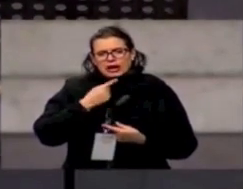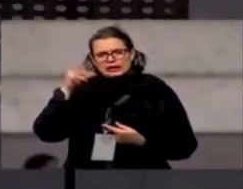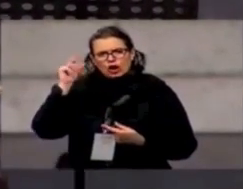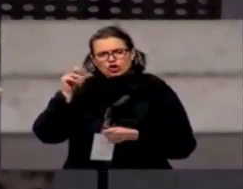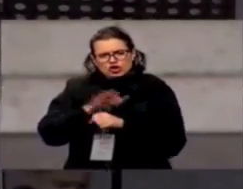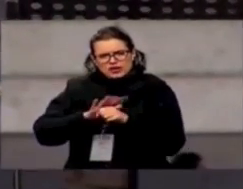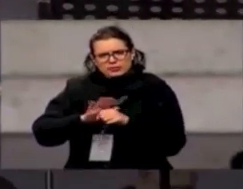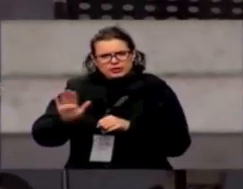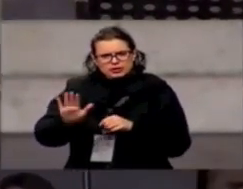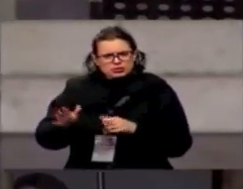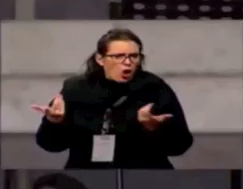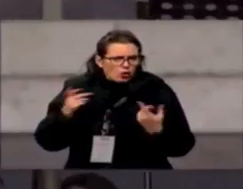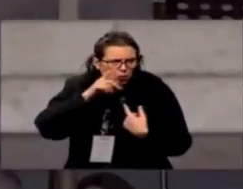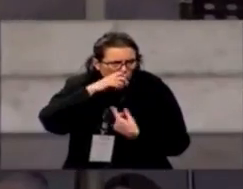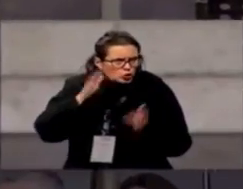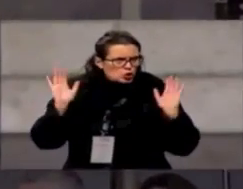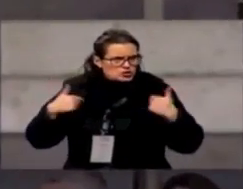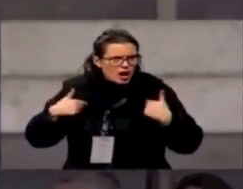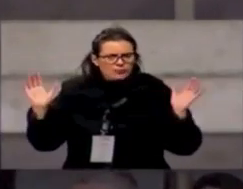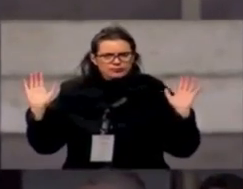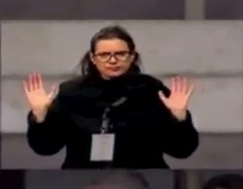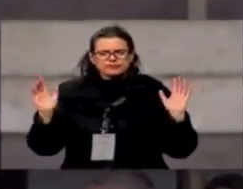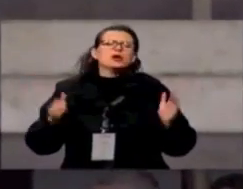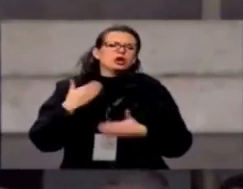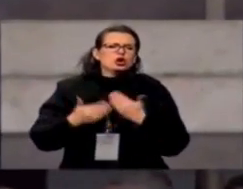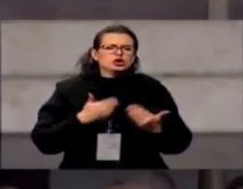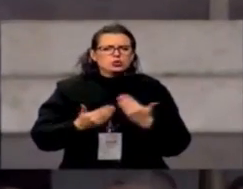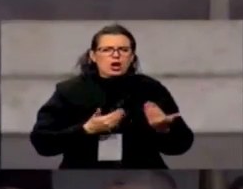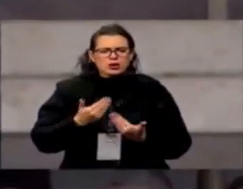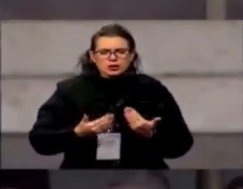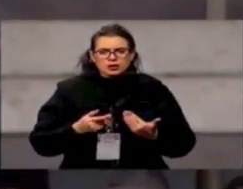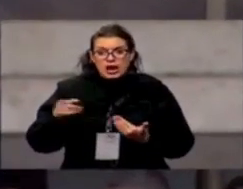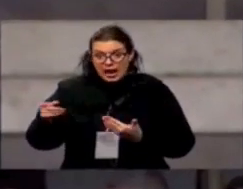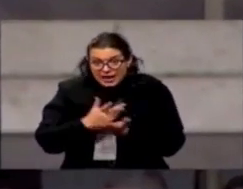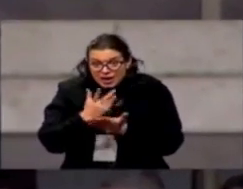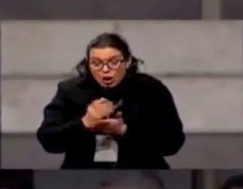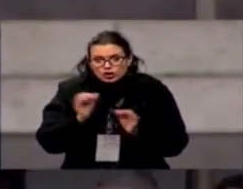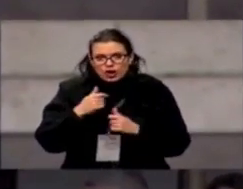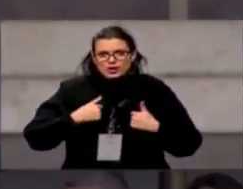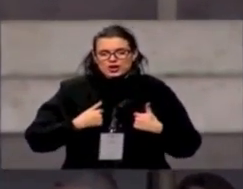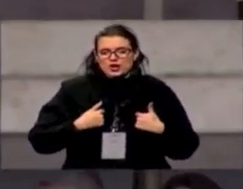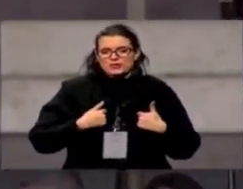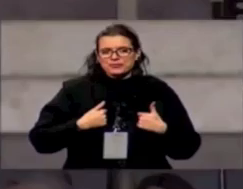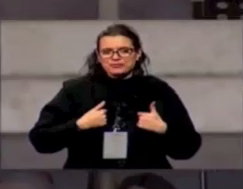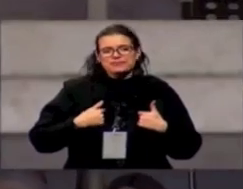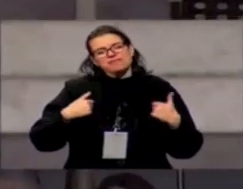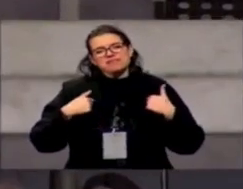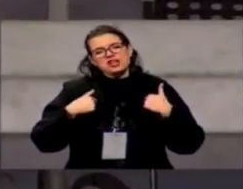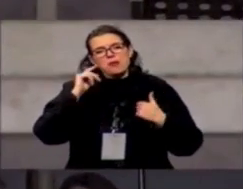curiosità No niente Vabbè insomma continuiamo continua lei continuo Io continuo